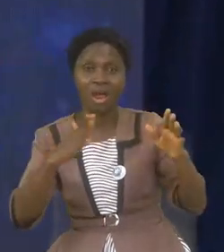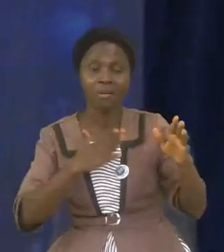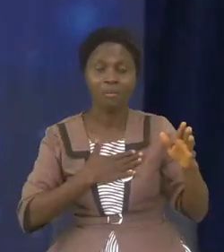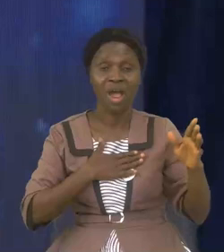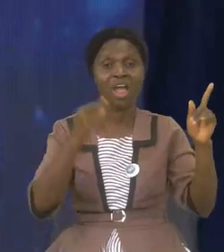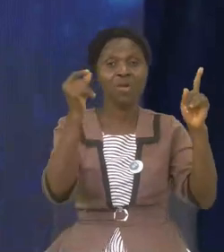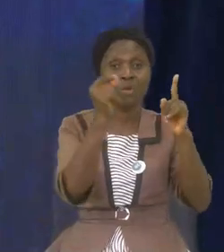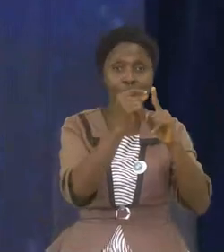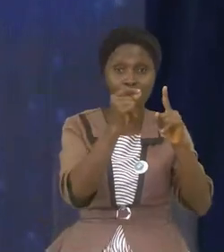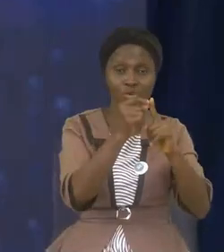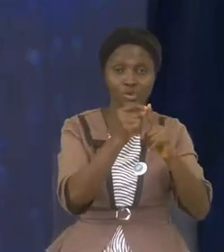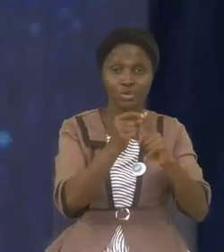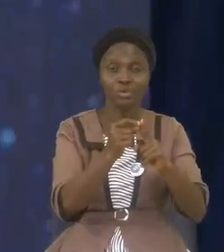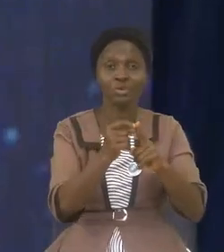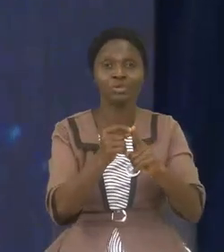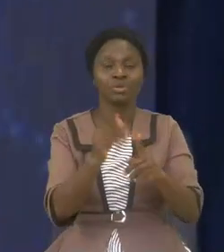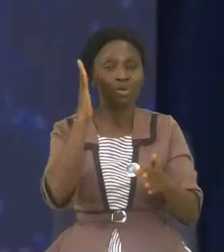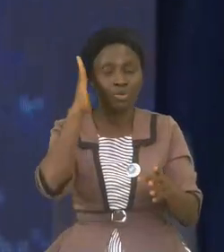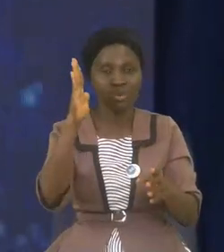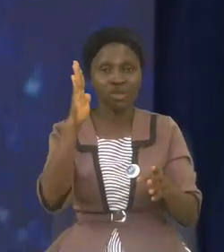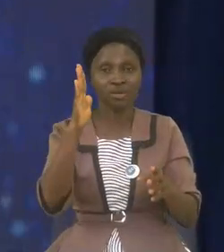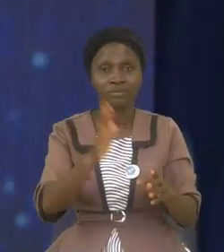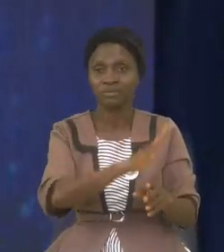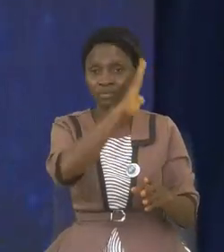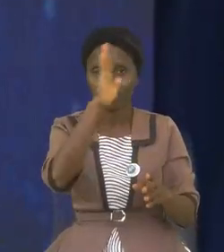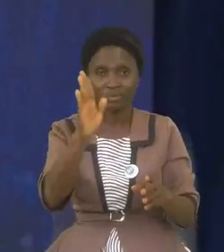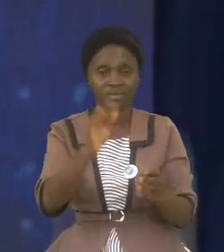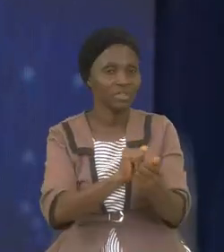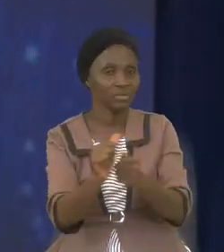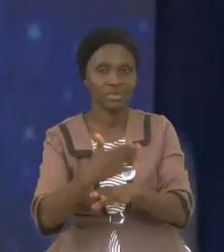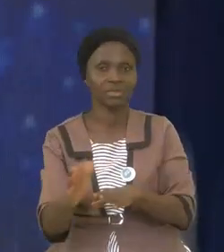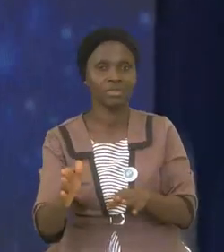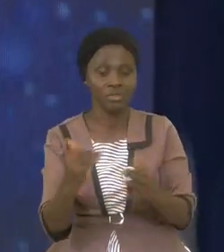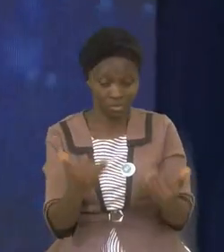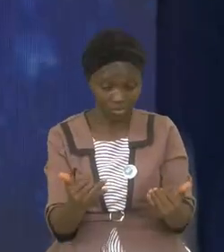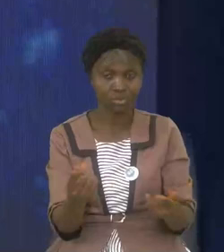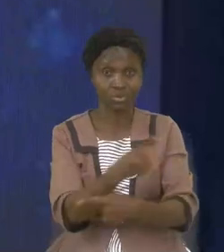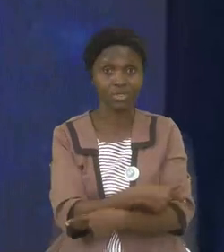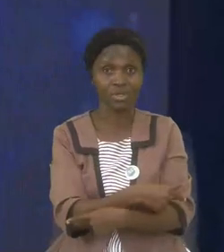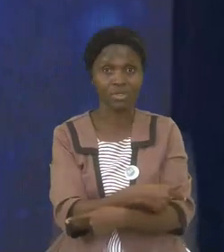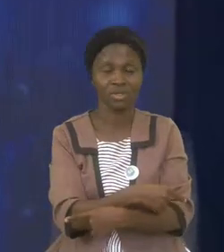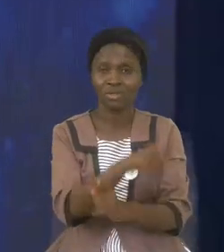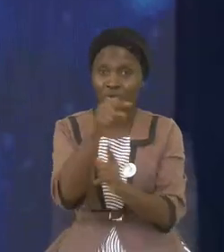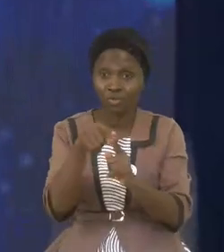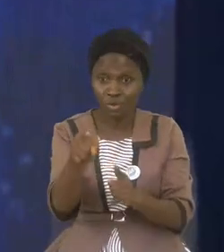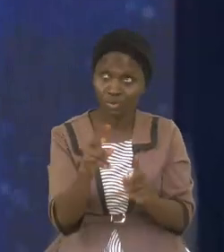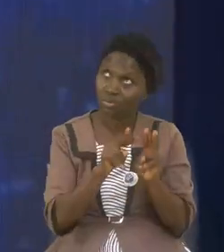promesse, mes paroles de déclaration, mes paroles d'accomplissement